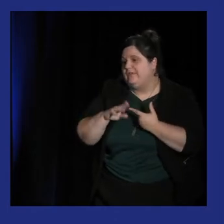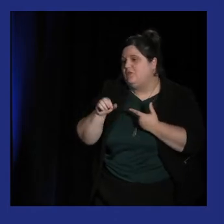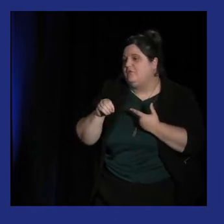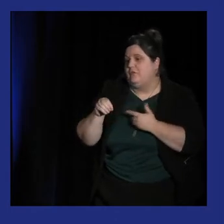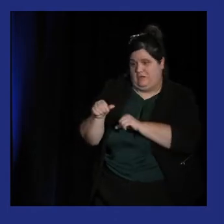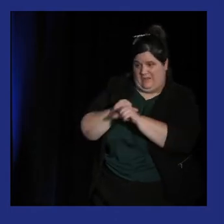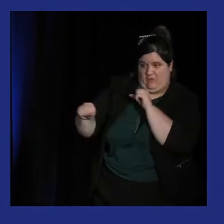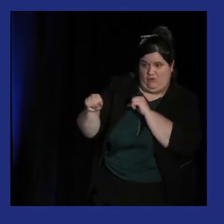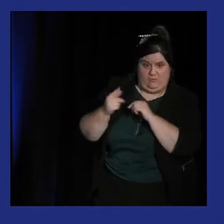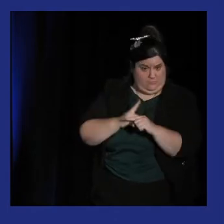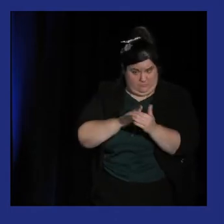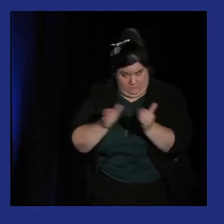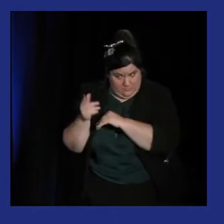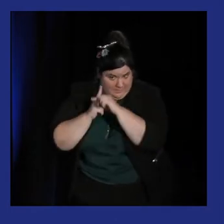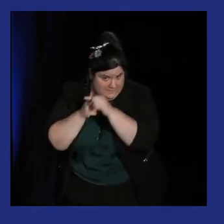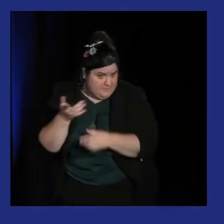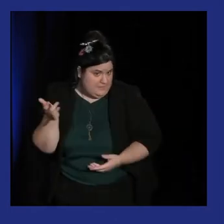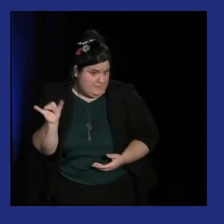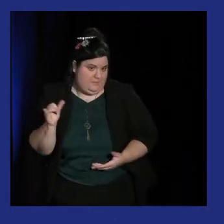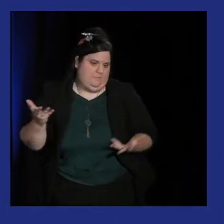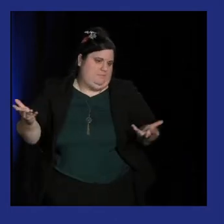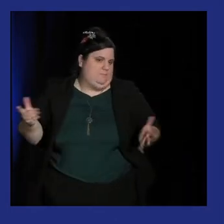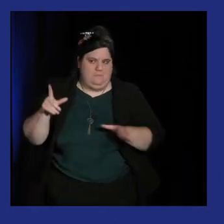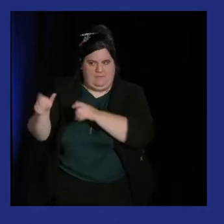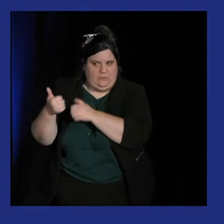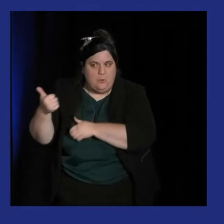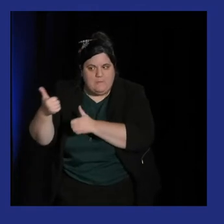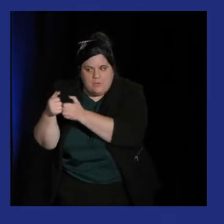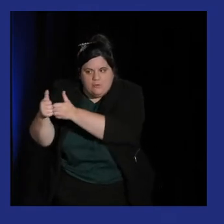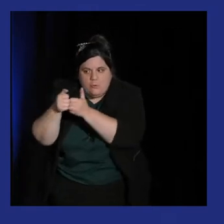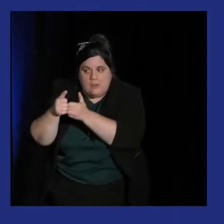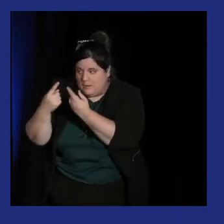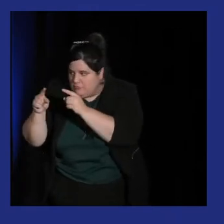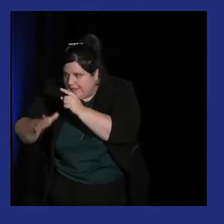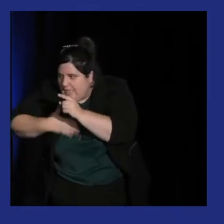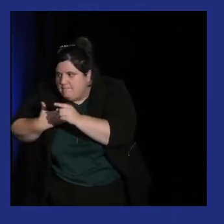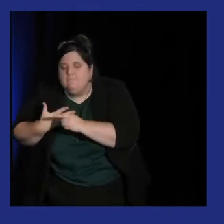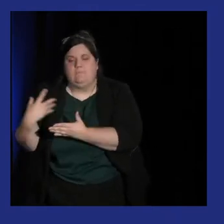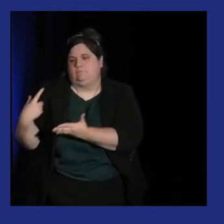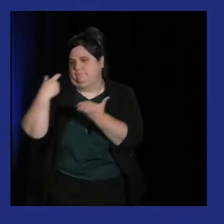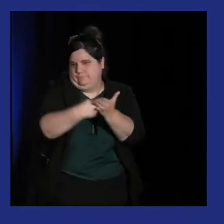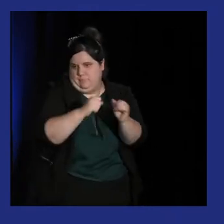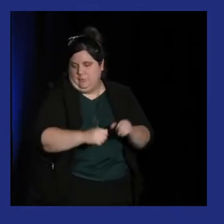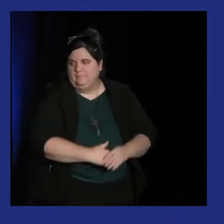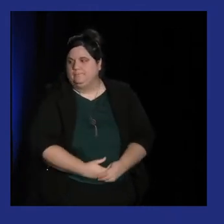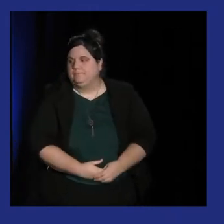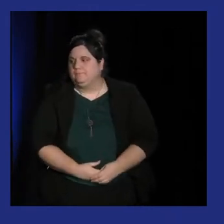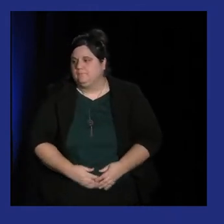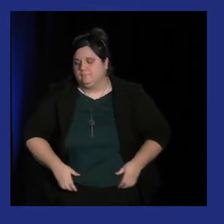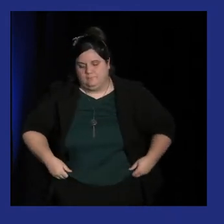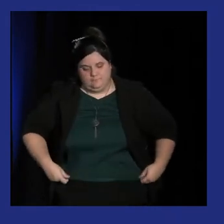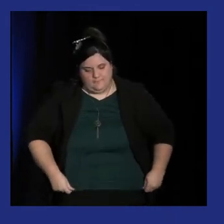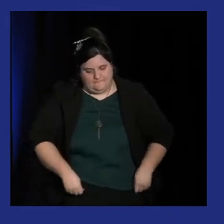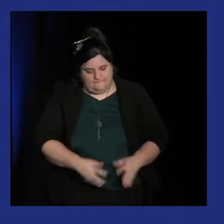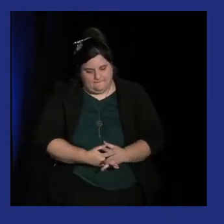cible ça reste ça reste ça reste les joueurs du jeu donc même si on et c'est une